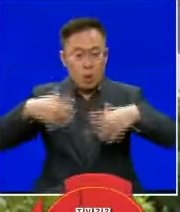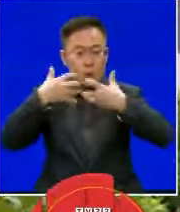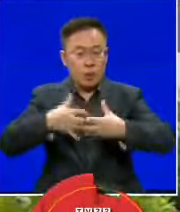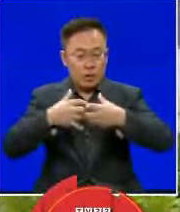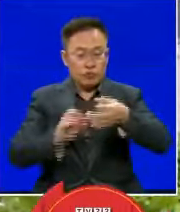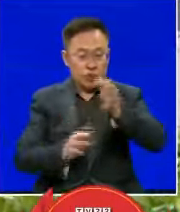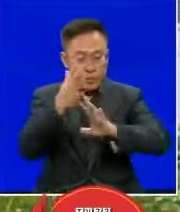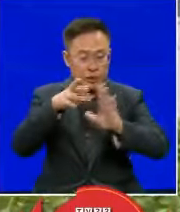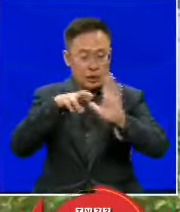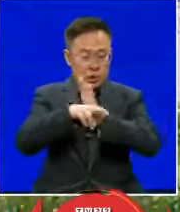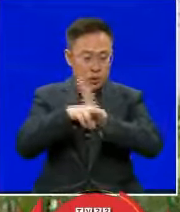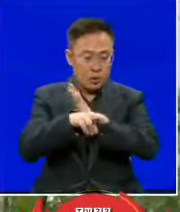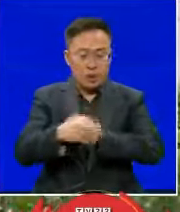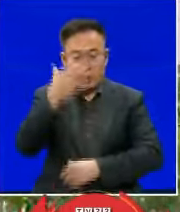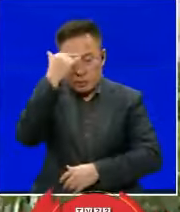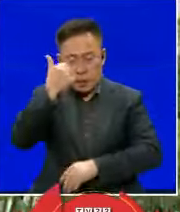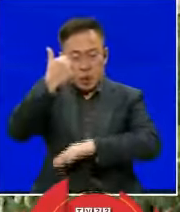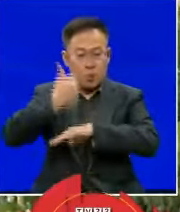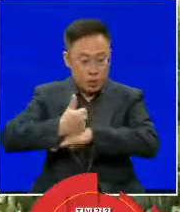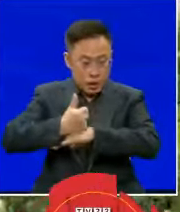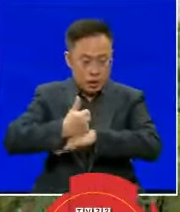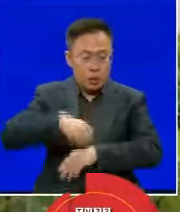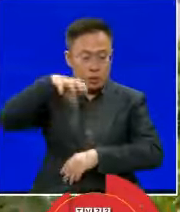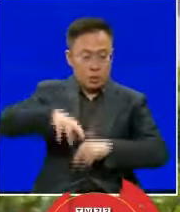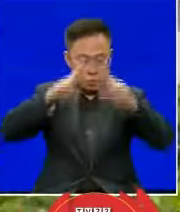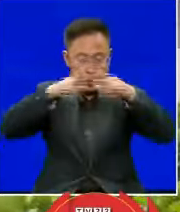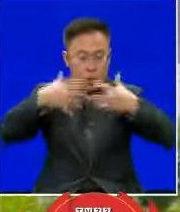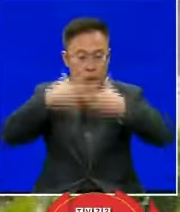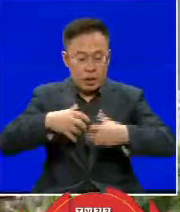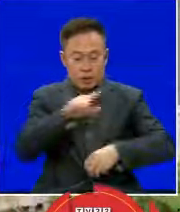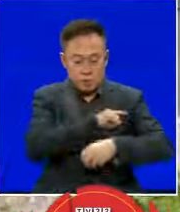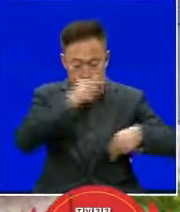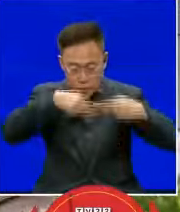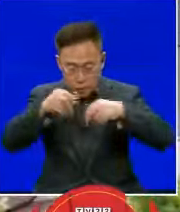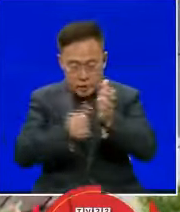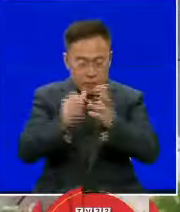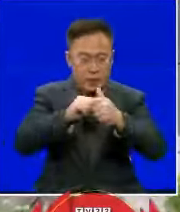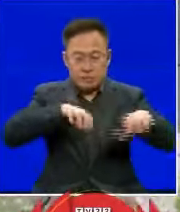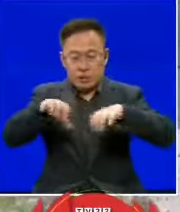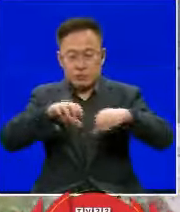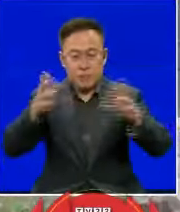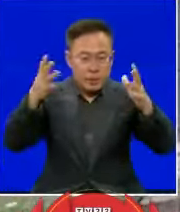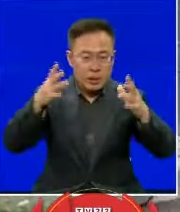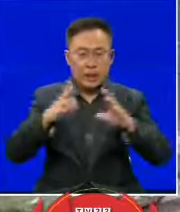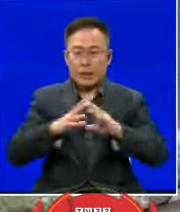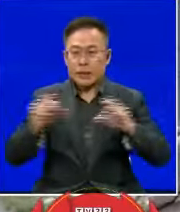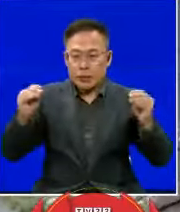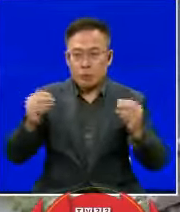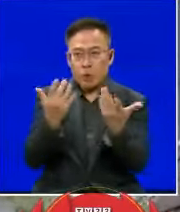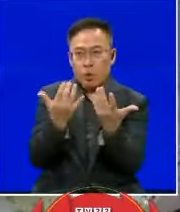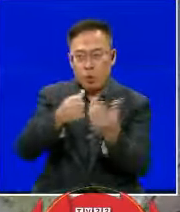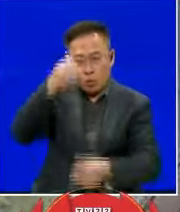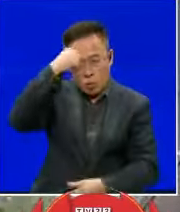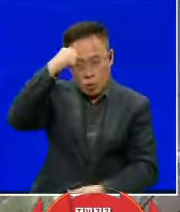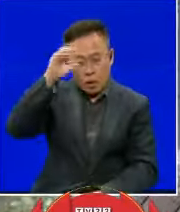ทำไมอธิบดีจุลพงษ์ไม่ไปแก้ไขปัญหาตั้งแต่วันเกิดเหตุซึ่งแต่ตอนนั้นเนี่ยก็อย่างที่เราเคยรายงานท่านผู้ชมไปว่าท่าน